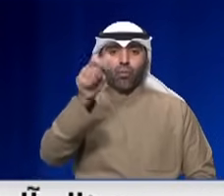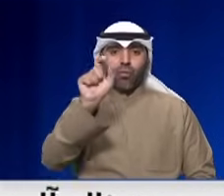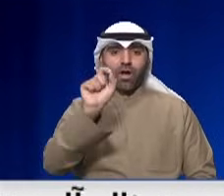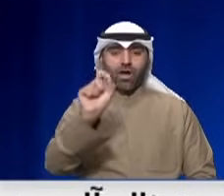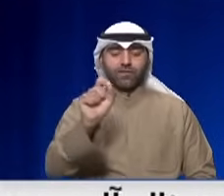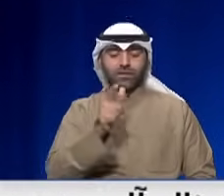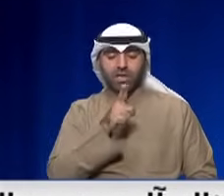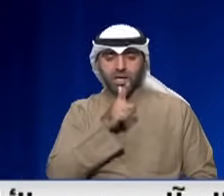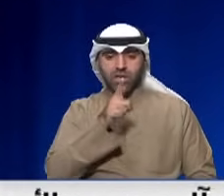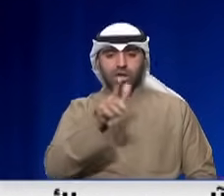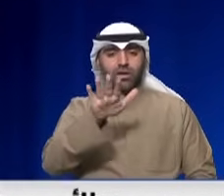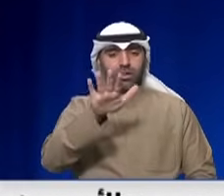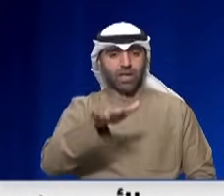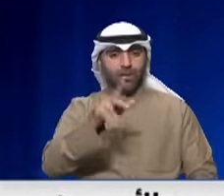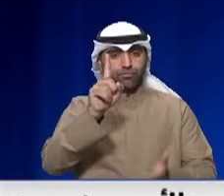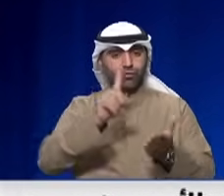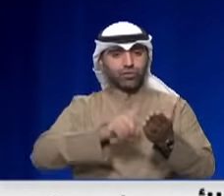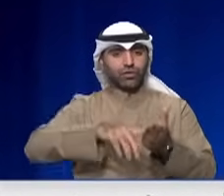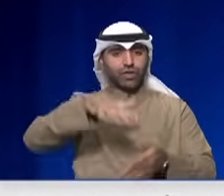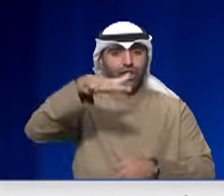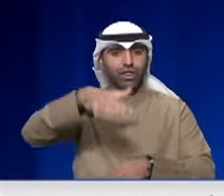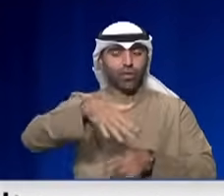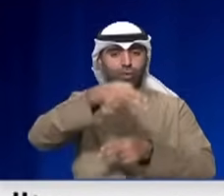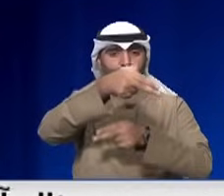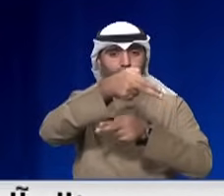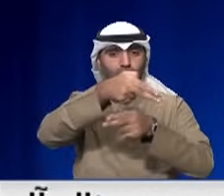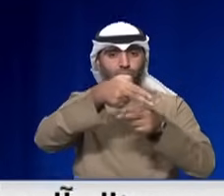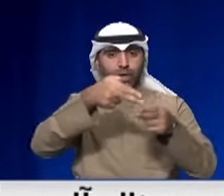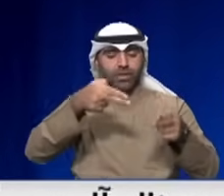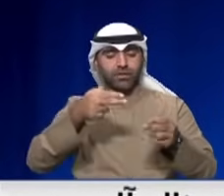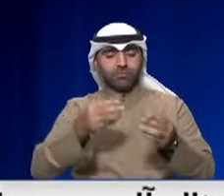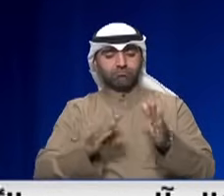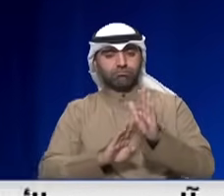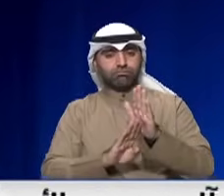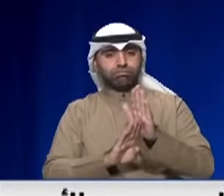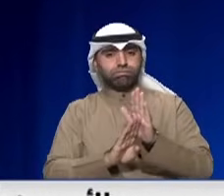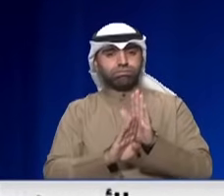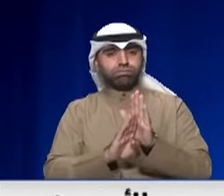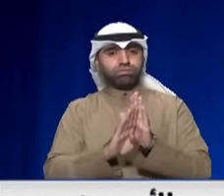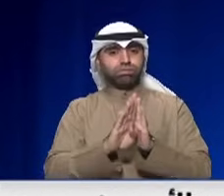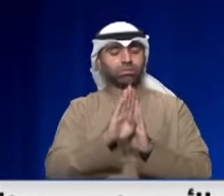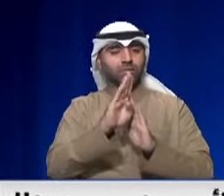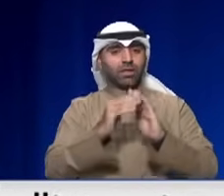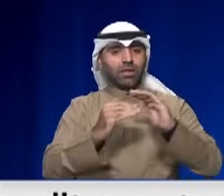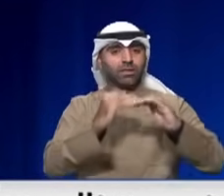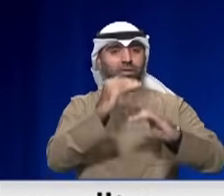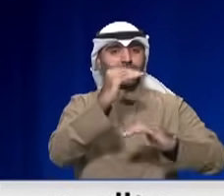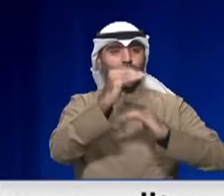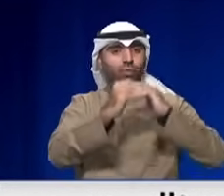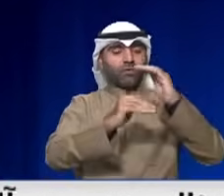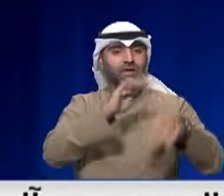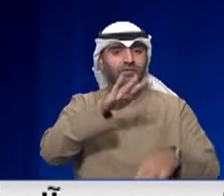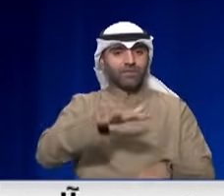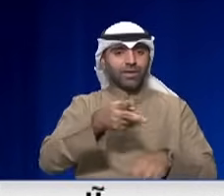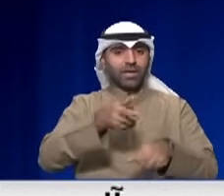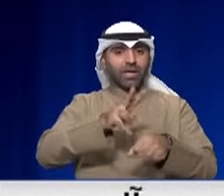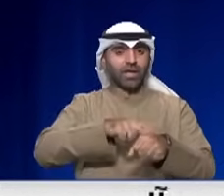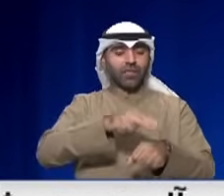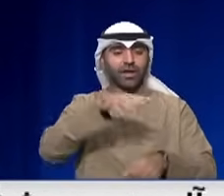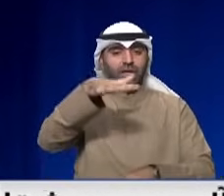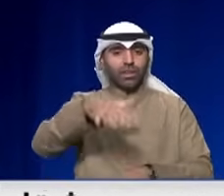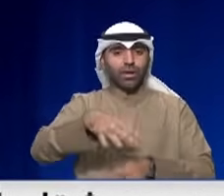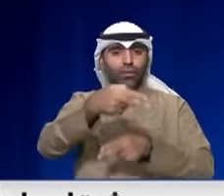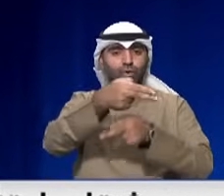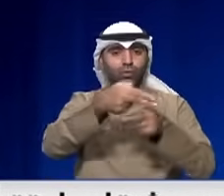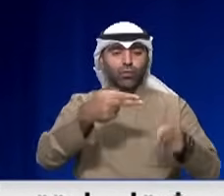فخامته بالمسير الحافله لسموه رحمه الله واسهاماته المشهوده في تعزيز اواصر علاقات